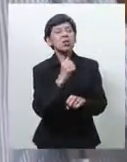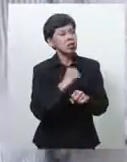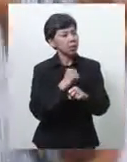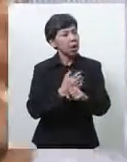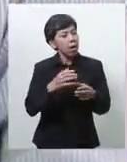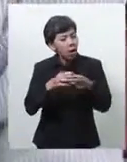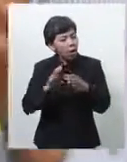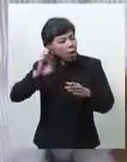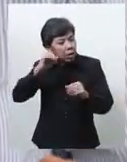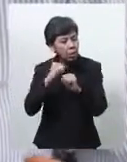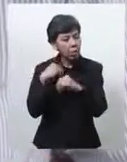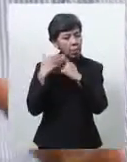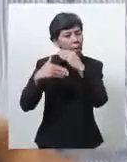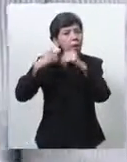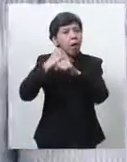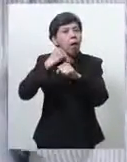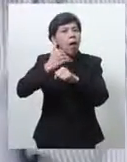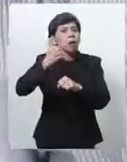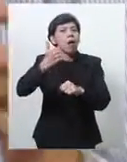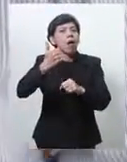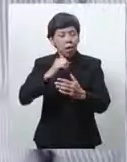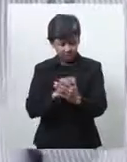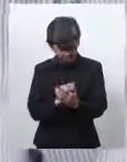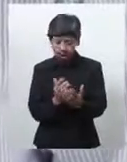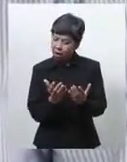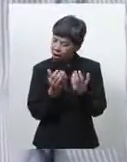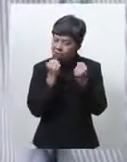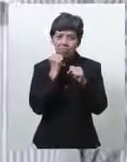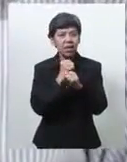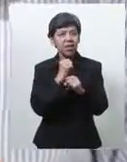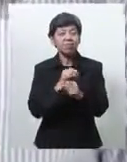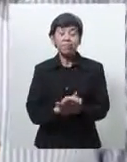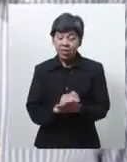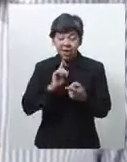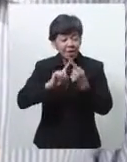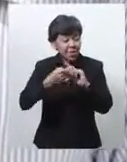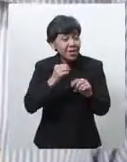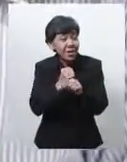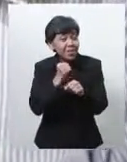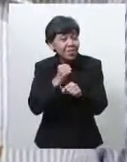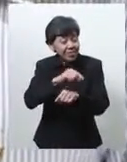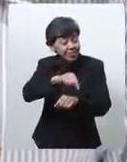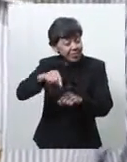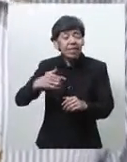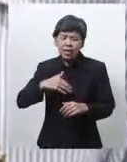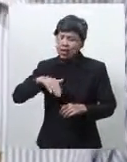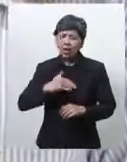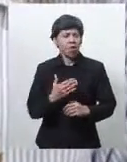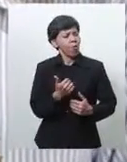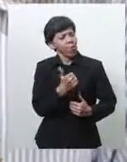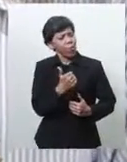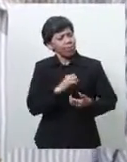จะสามารถทำให้องค์กรเนี่ยทำให้ร้านของเขาเนี่ยสามารถเติบโตไปด้วยไปได้ด้วยกันด้วยค่ะ พื่อนร่วมงานที่พี่ต้นทำงานด้วยเนี่ยทุกๆค